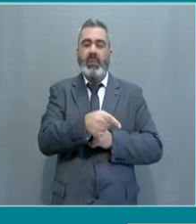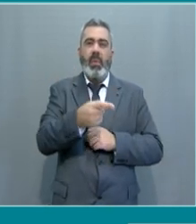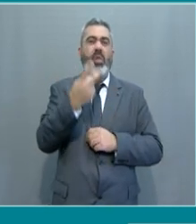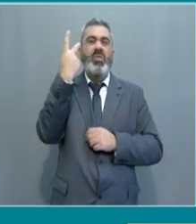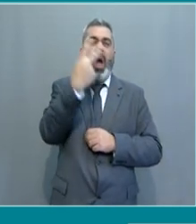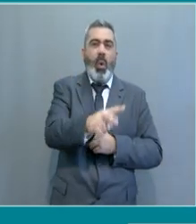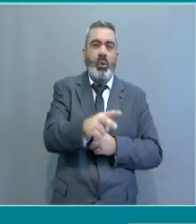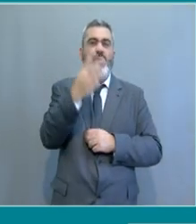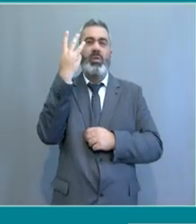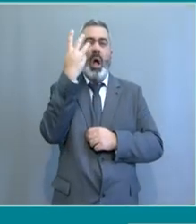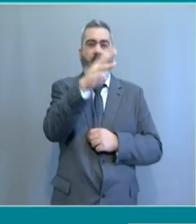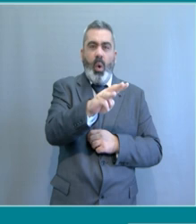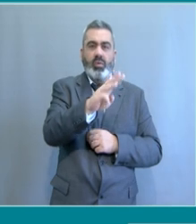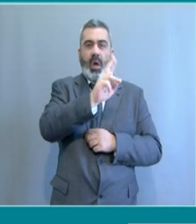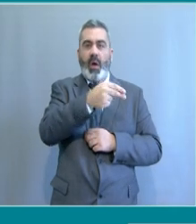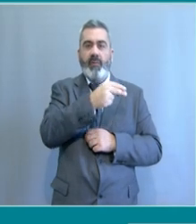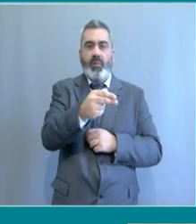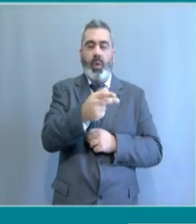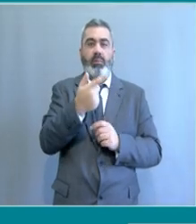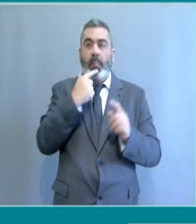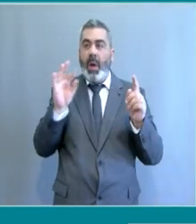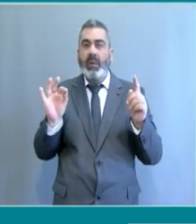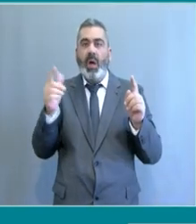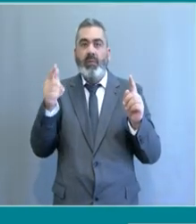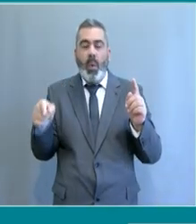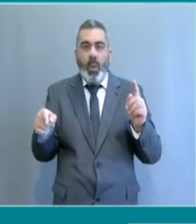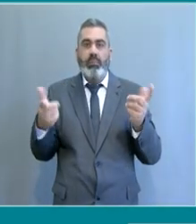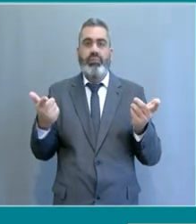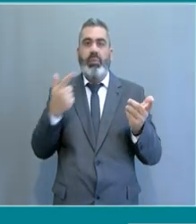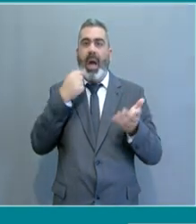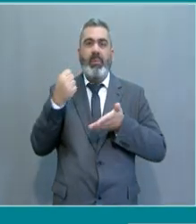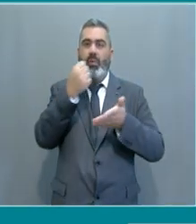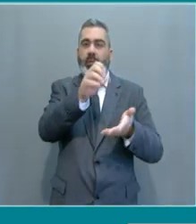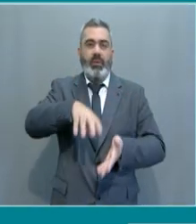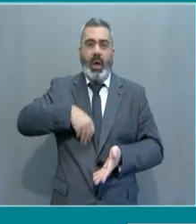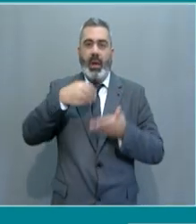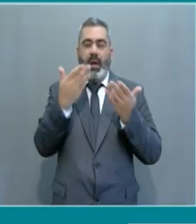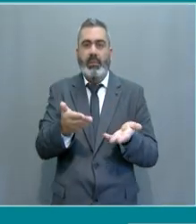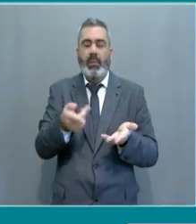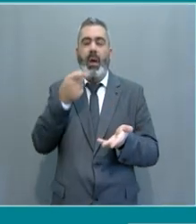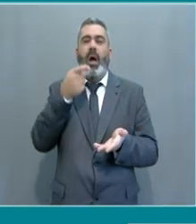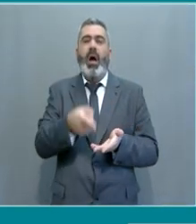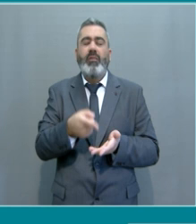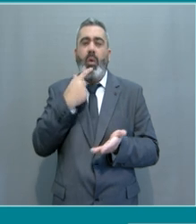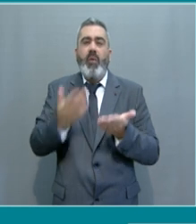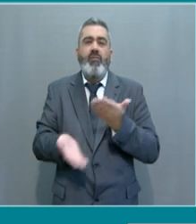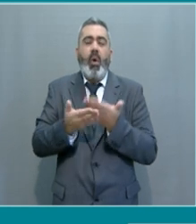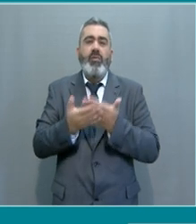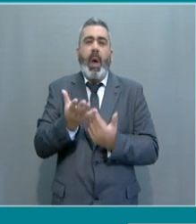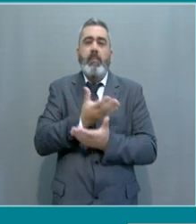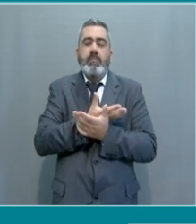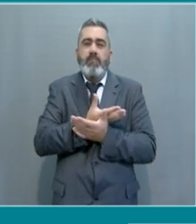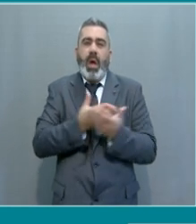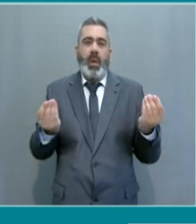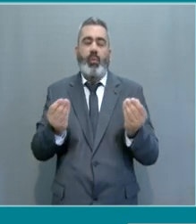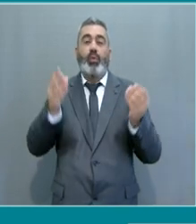και τα 200 και τα 300 ευρώ. Όχι απλώς δεν θα επιδοτείτε αυτό το έργο, αλλά αντίθετα θα συνεισφέρει σημαντικά